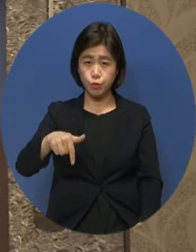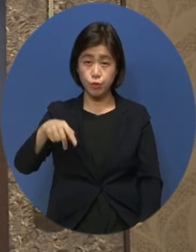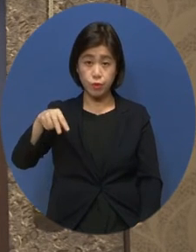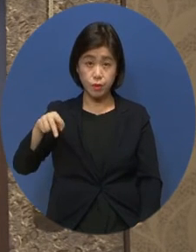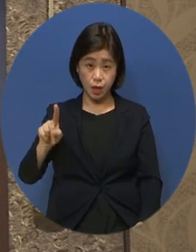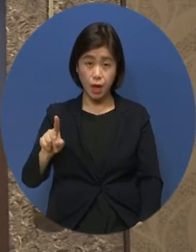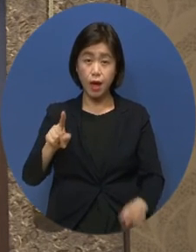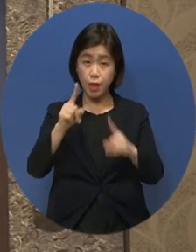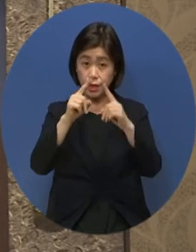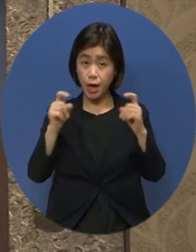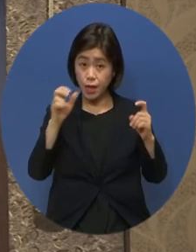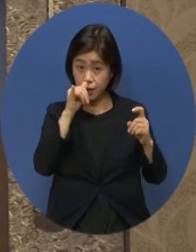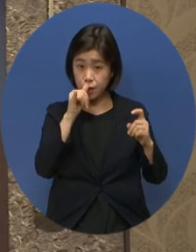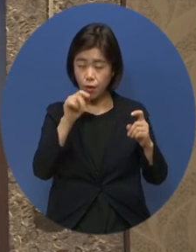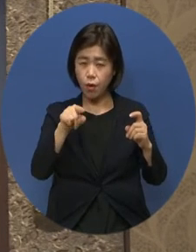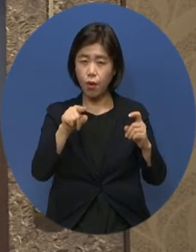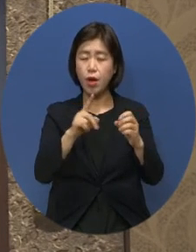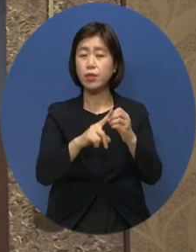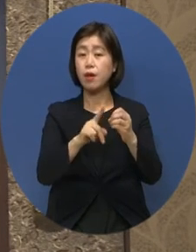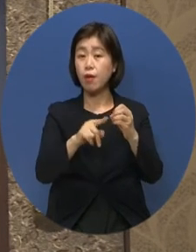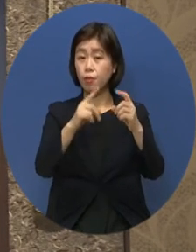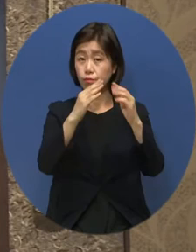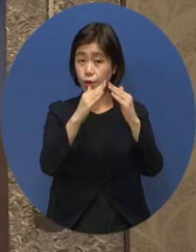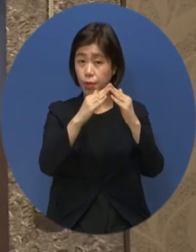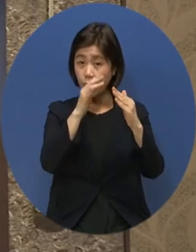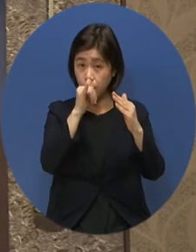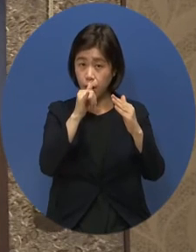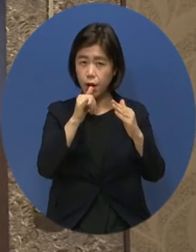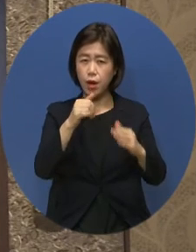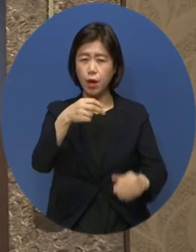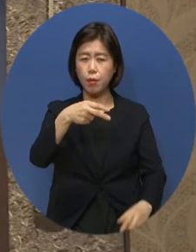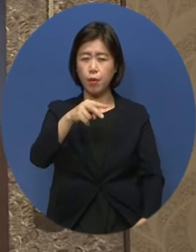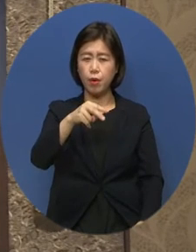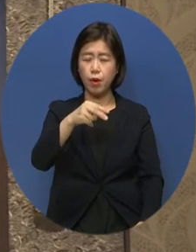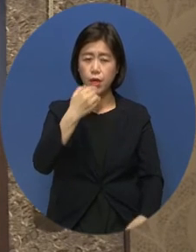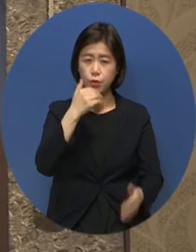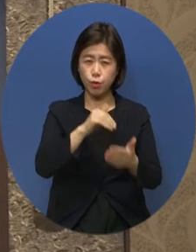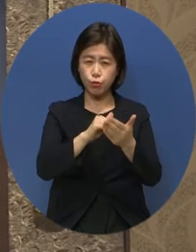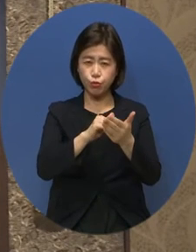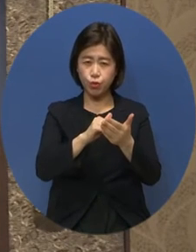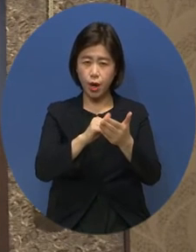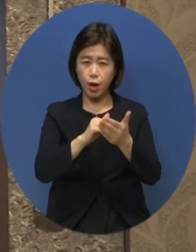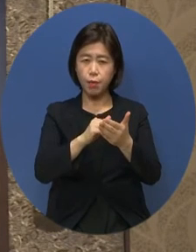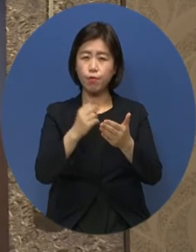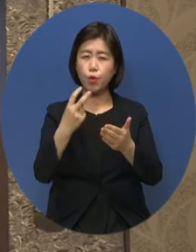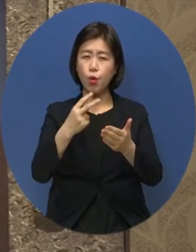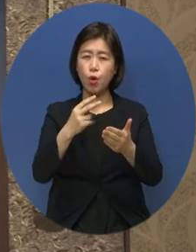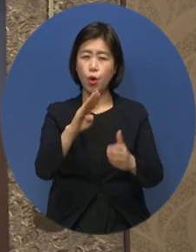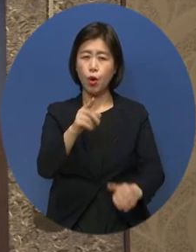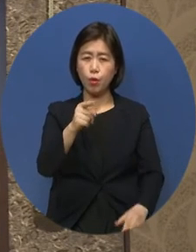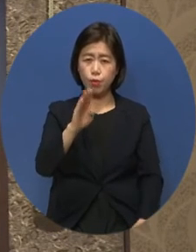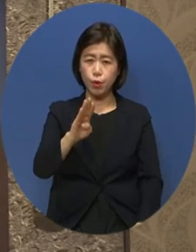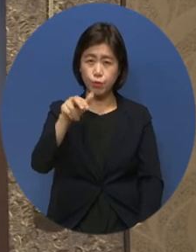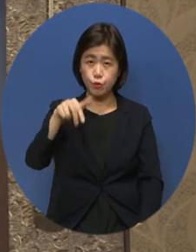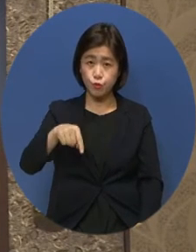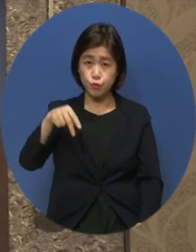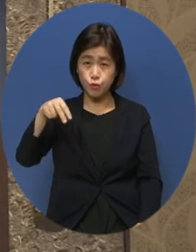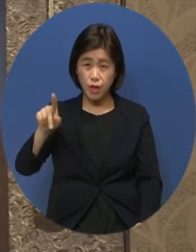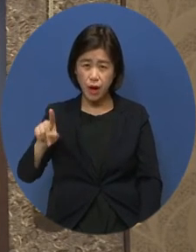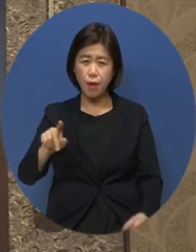가봤어요 그걸 사찰입니다 서 꾸란 또 법주사 또 어디에 3월 층 4 합천 해인사 양산